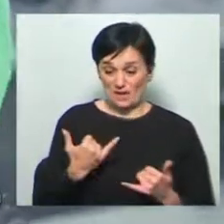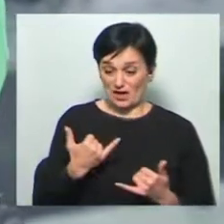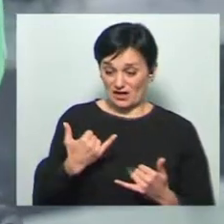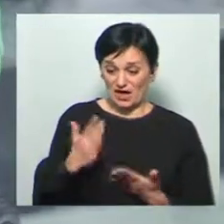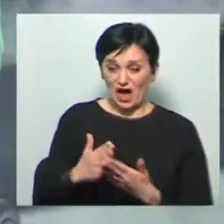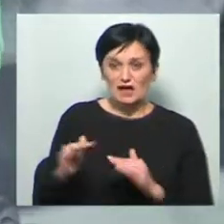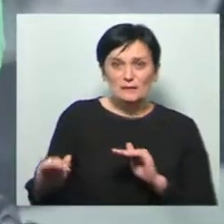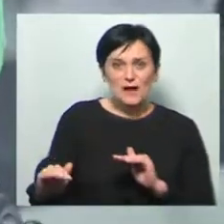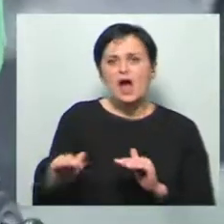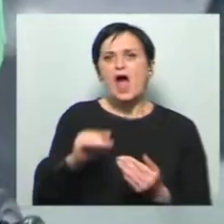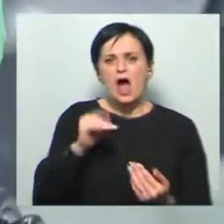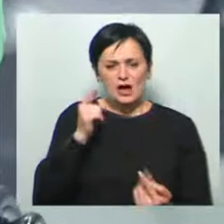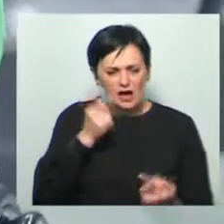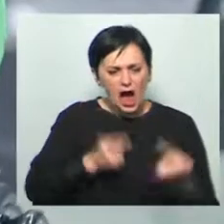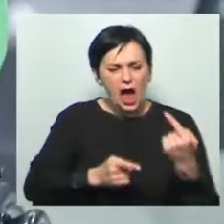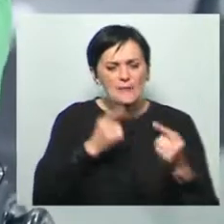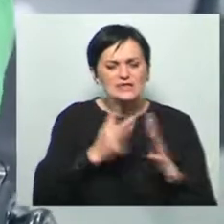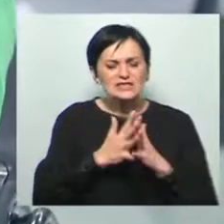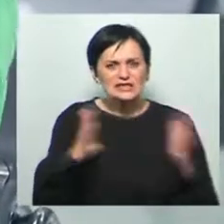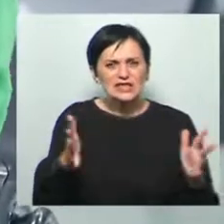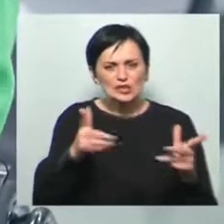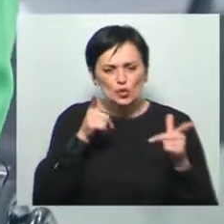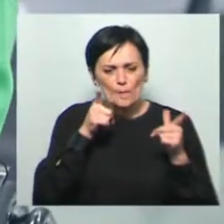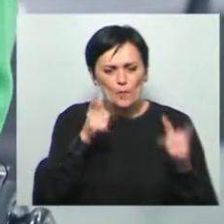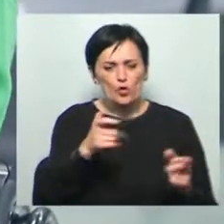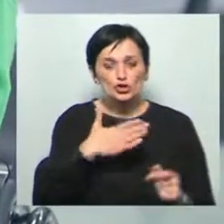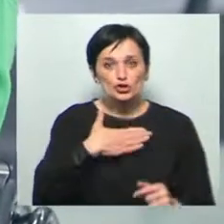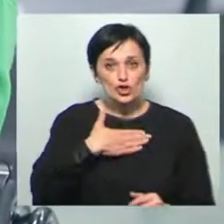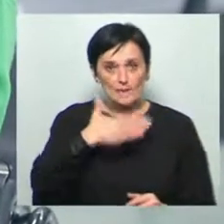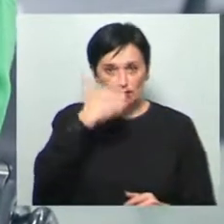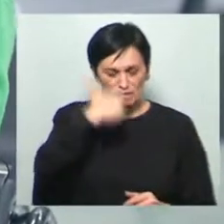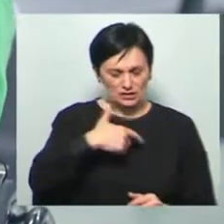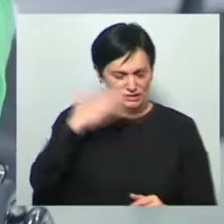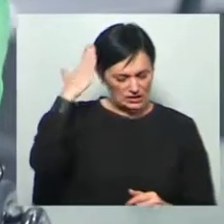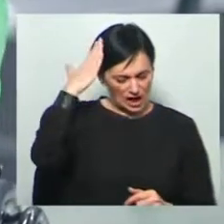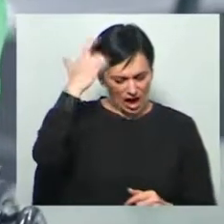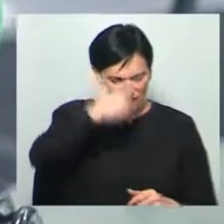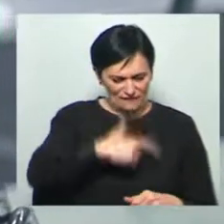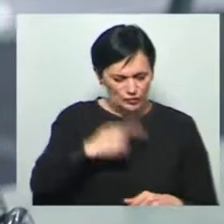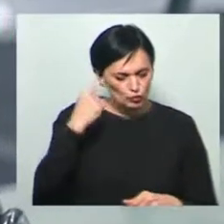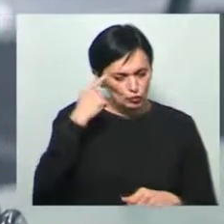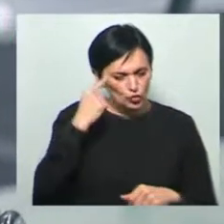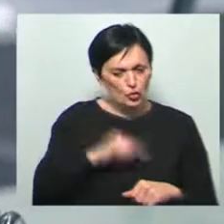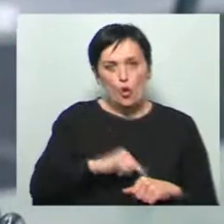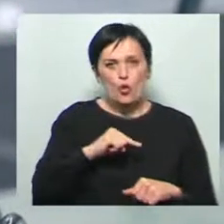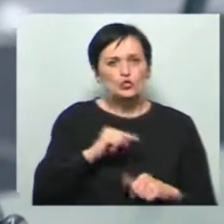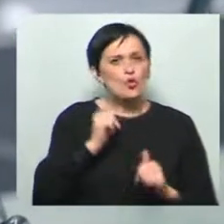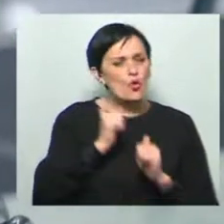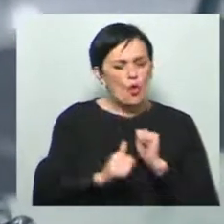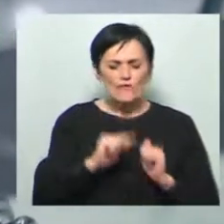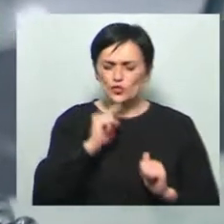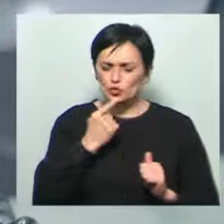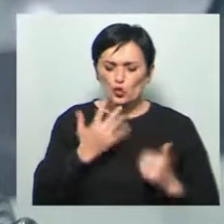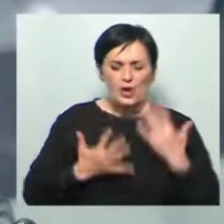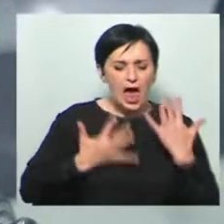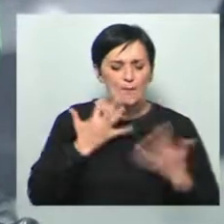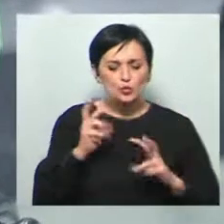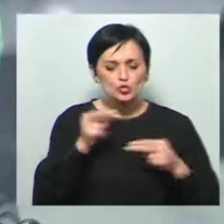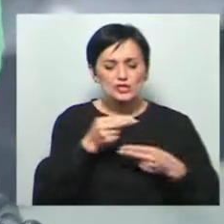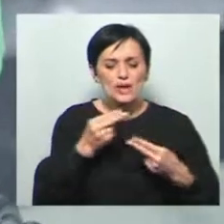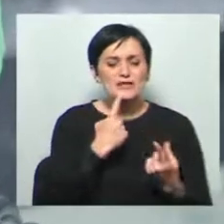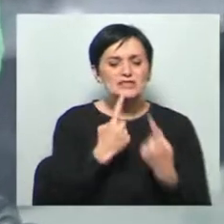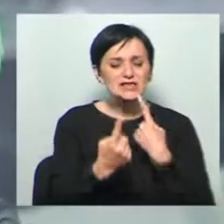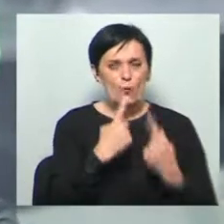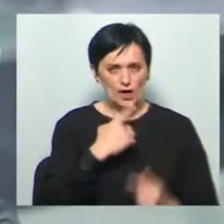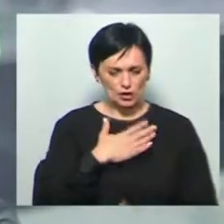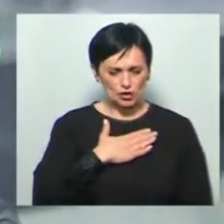და ებრძვის ამ დიდ ბოროტებას, ჩემი თავი მგონია და ყოველთვის რთულია და ყოველთვის ემოციური ამ თემაზე საუბარი